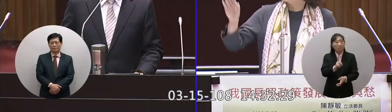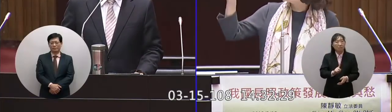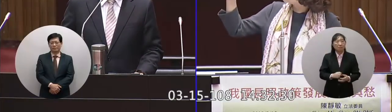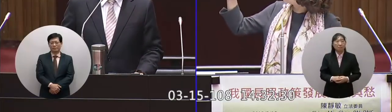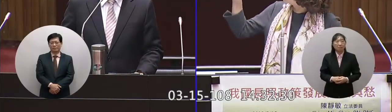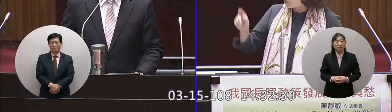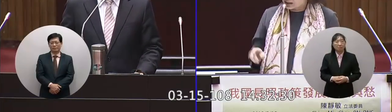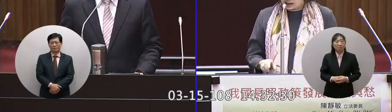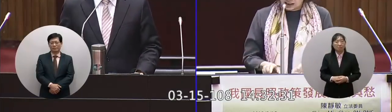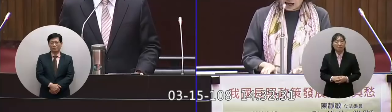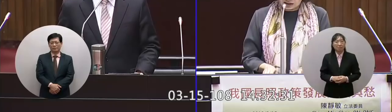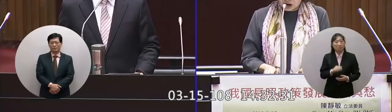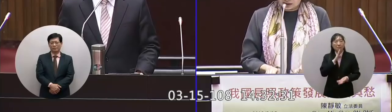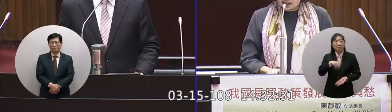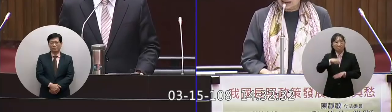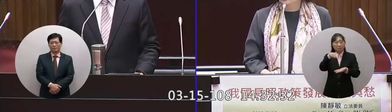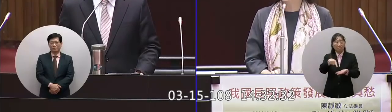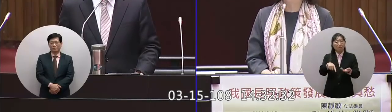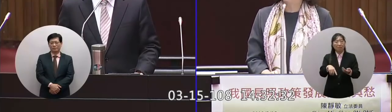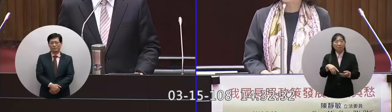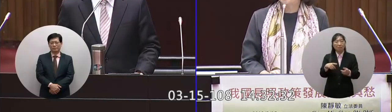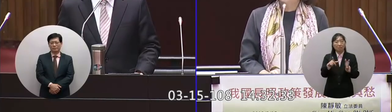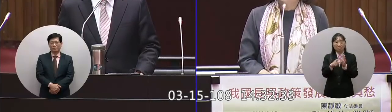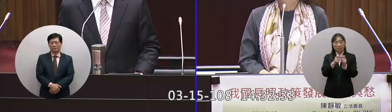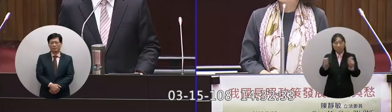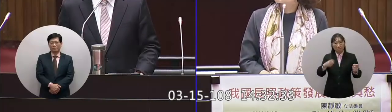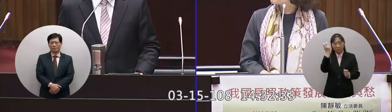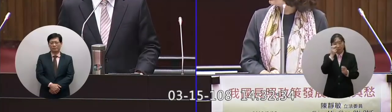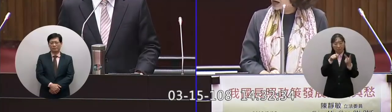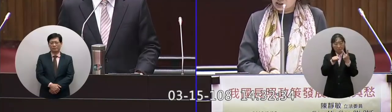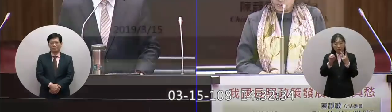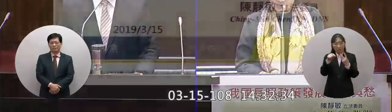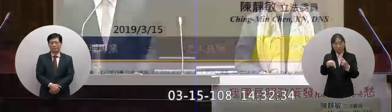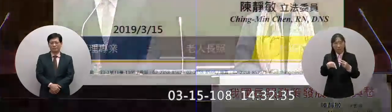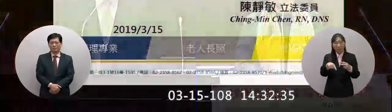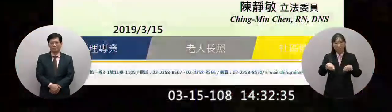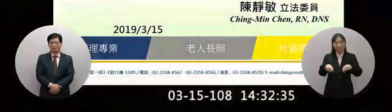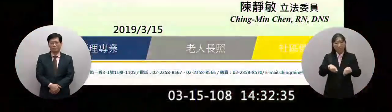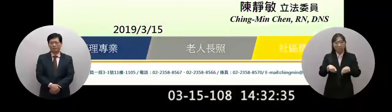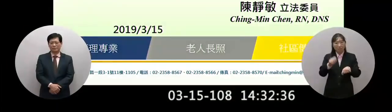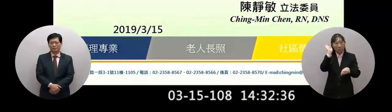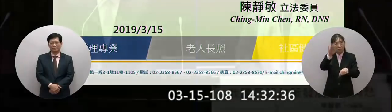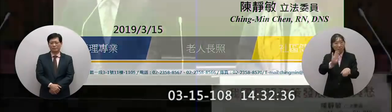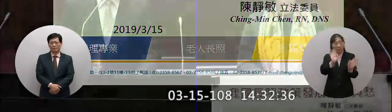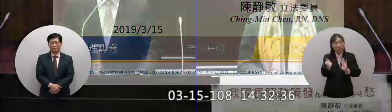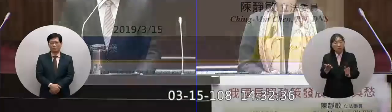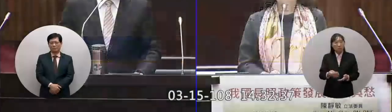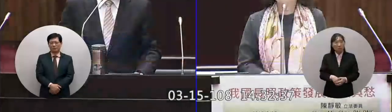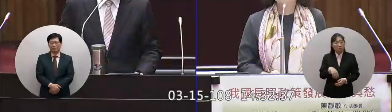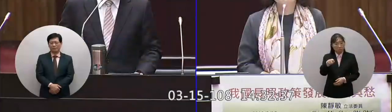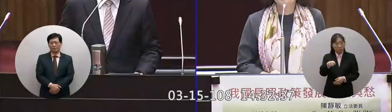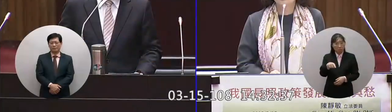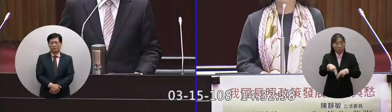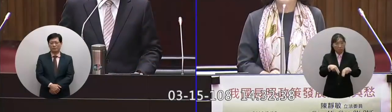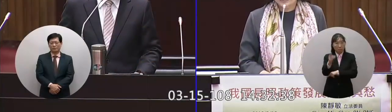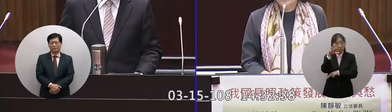在提到我们的长照政策的一个发展。我其实是很担心我们整个长照发展有没有得到我们